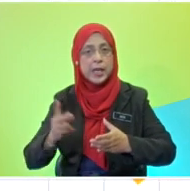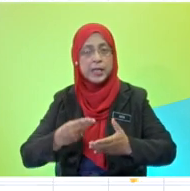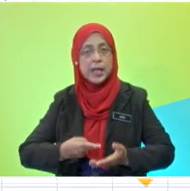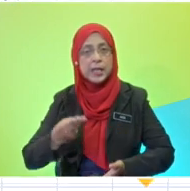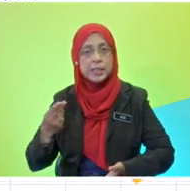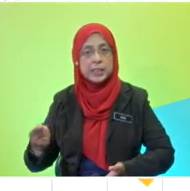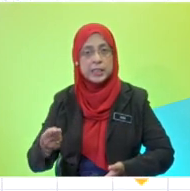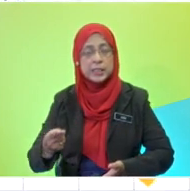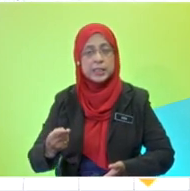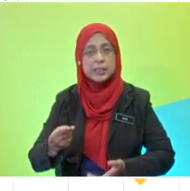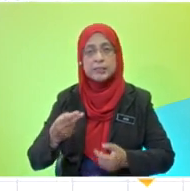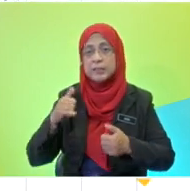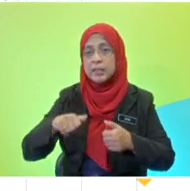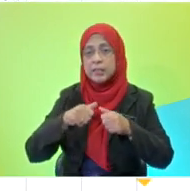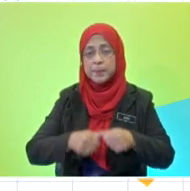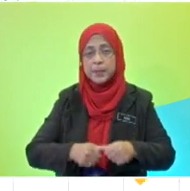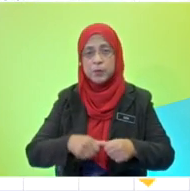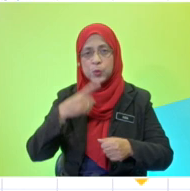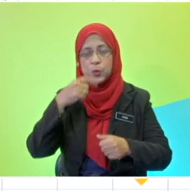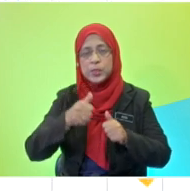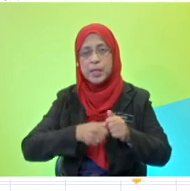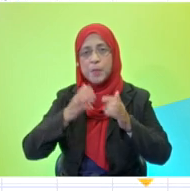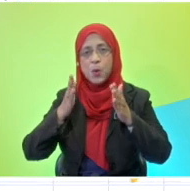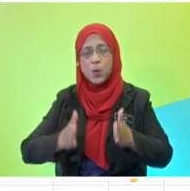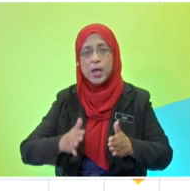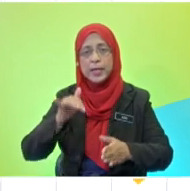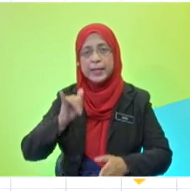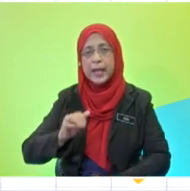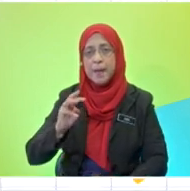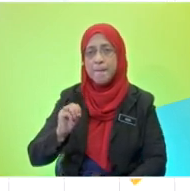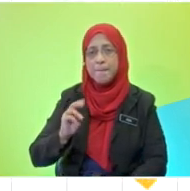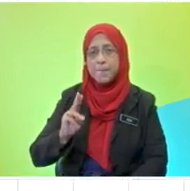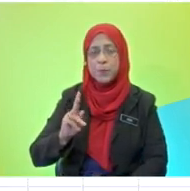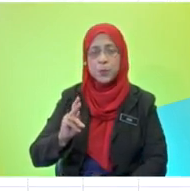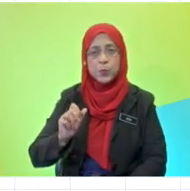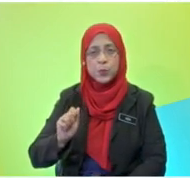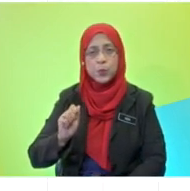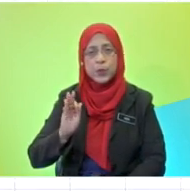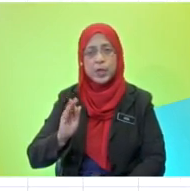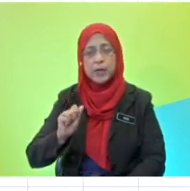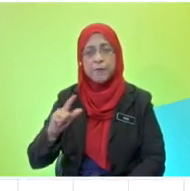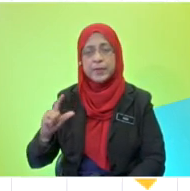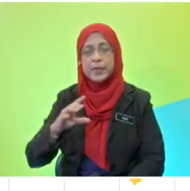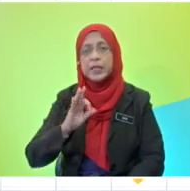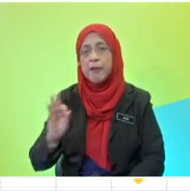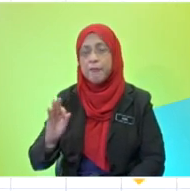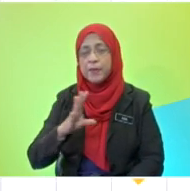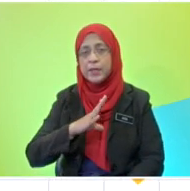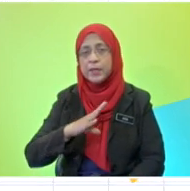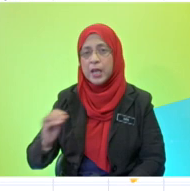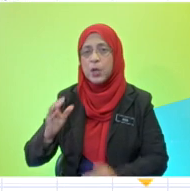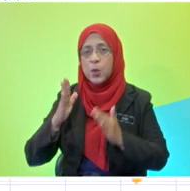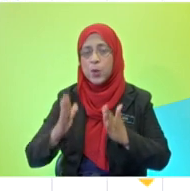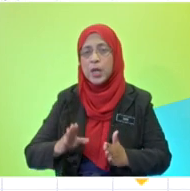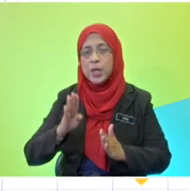tertentu bagi setiap orang yang Salaf dan orang yang dibawa tabungannya dengan